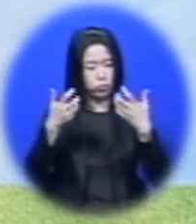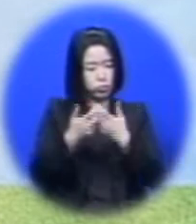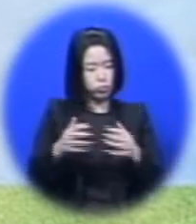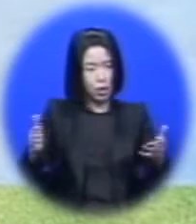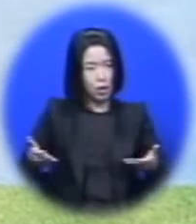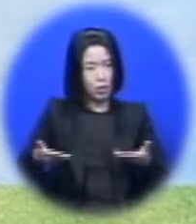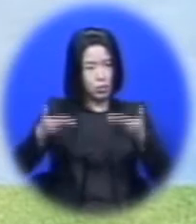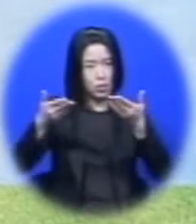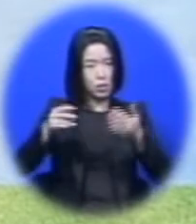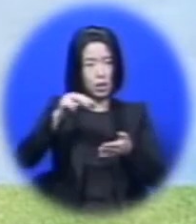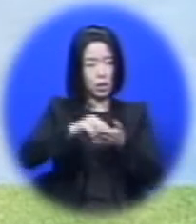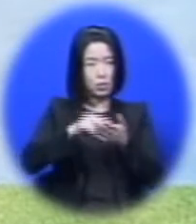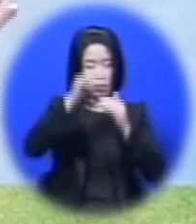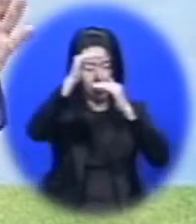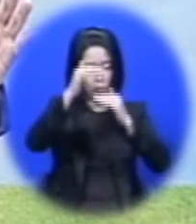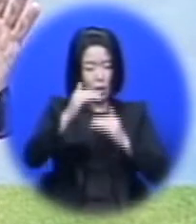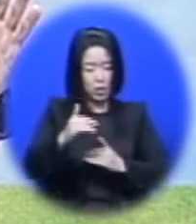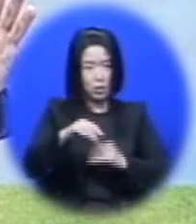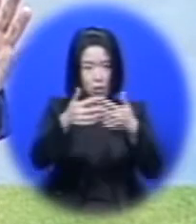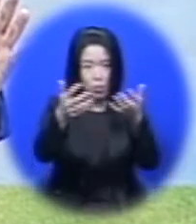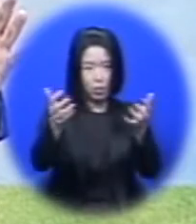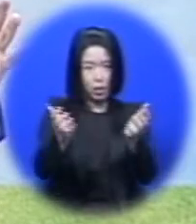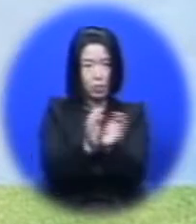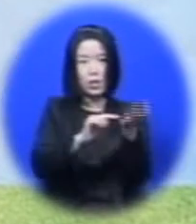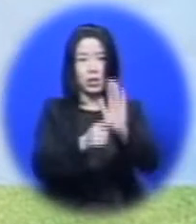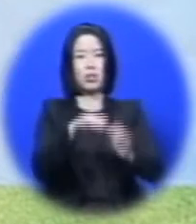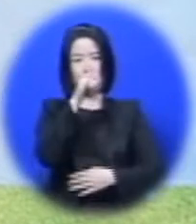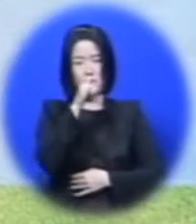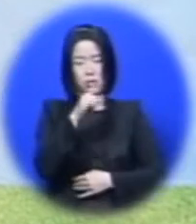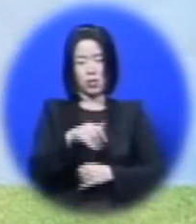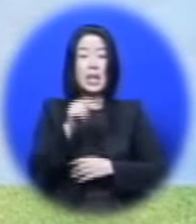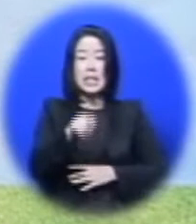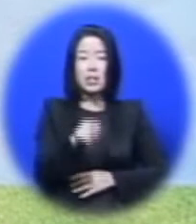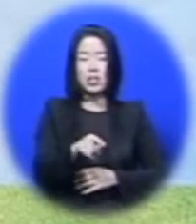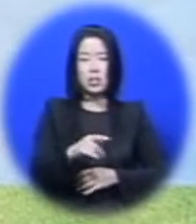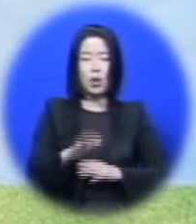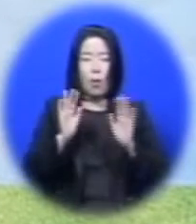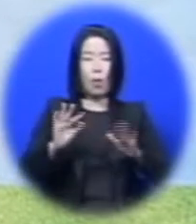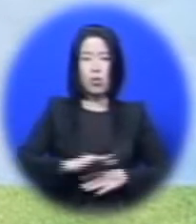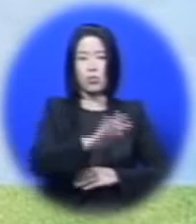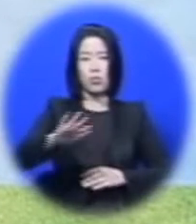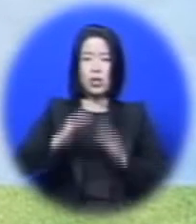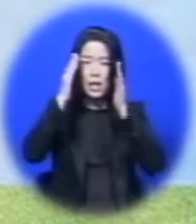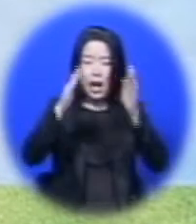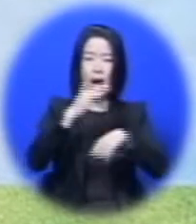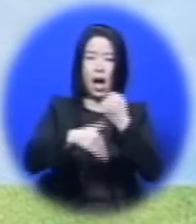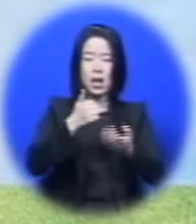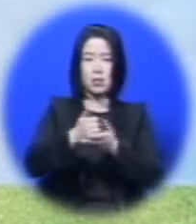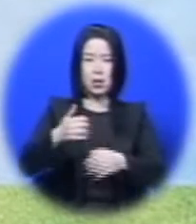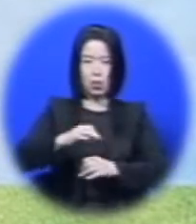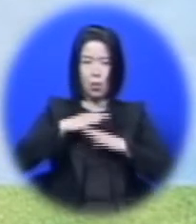과정이 그 부분에서 그대로 나타납니다. 이것이 오늘 우리들을 향한 하나님의